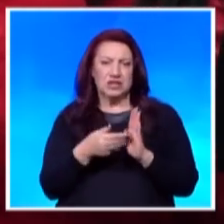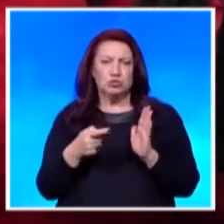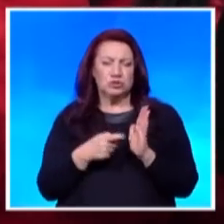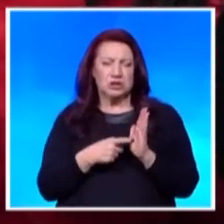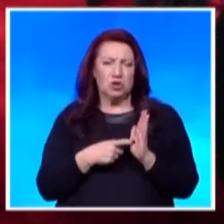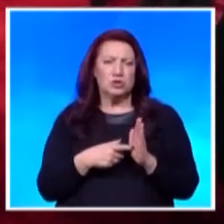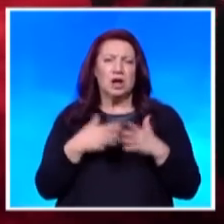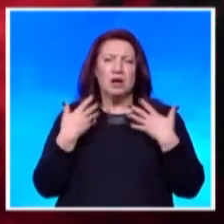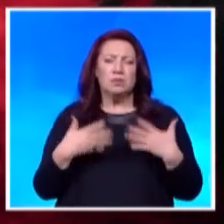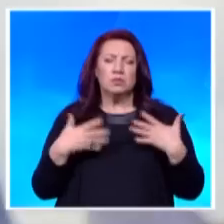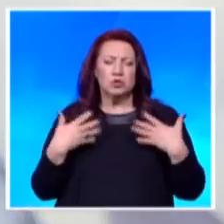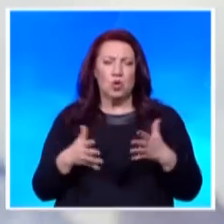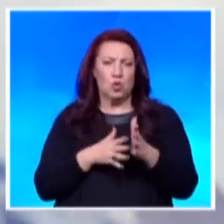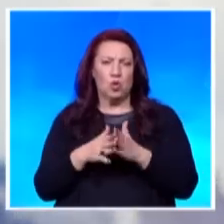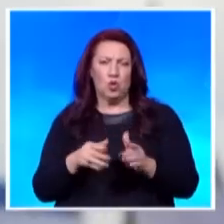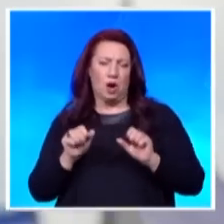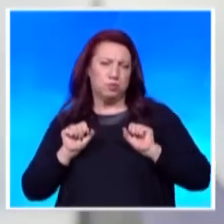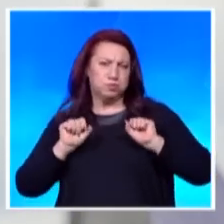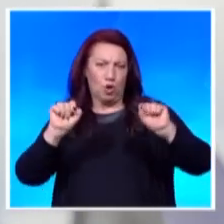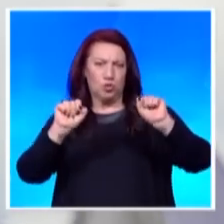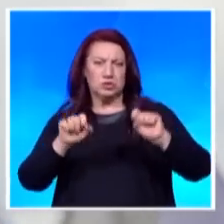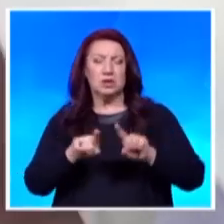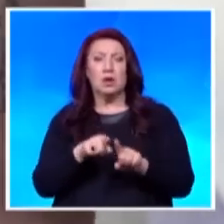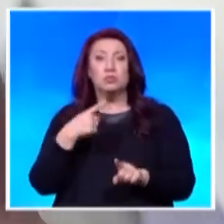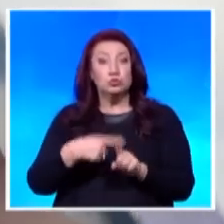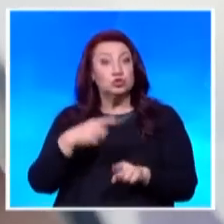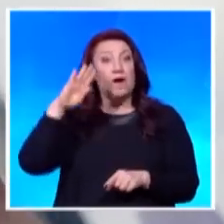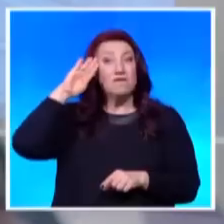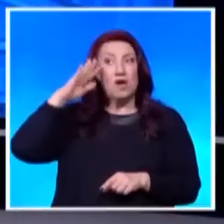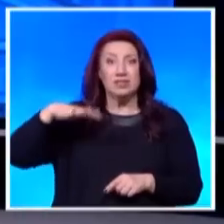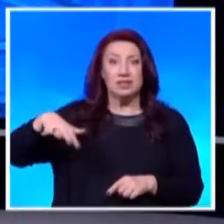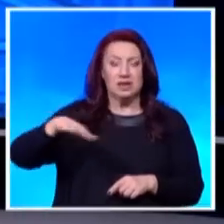от социални групи, включително и военните.